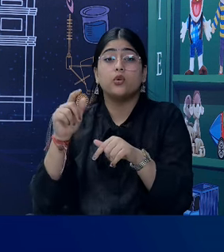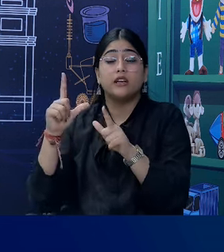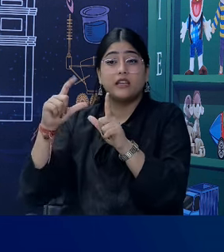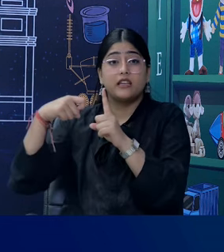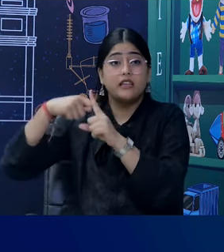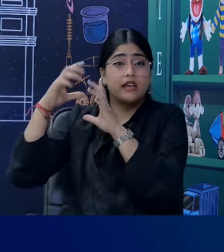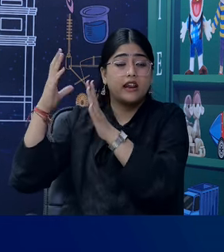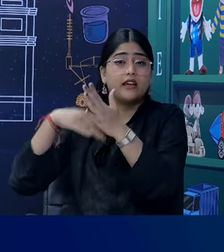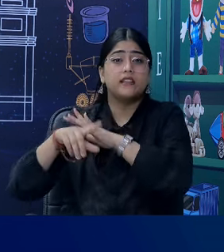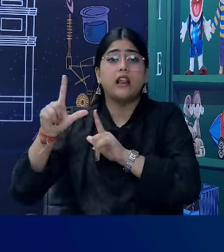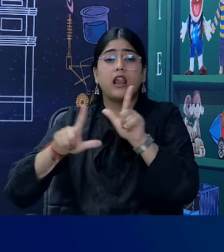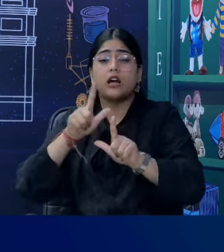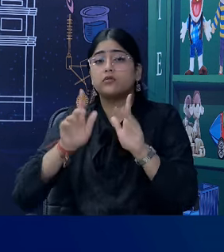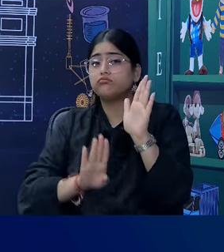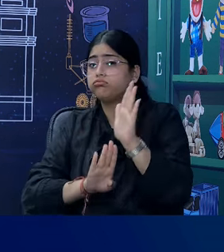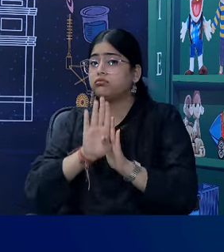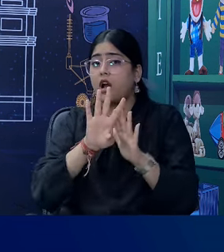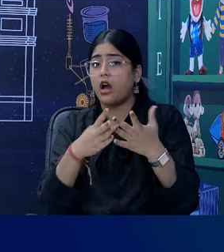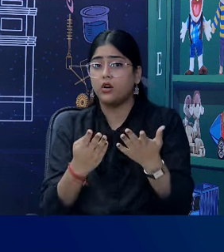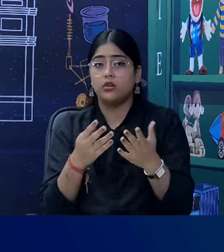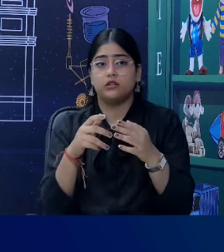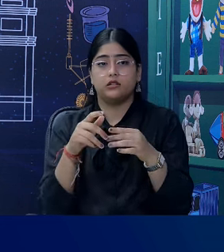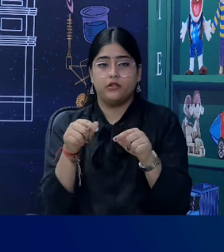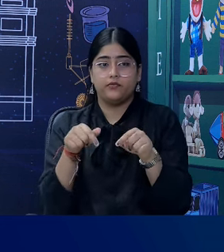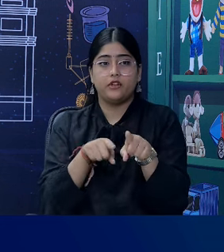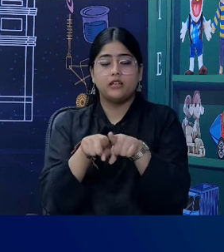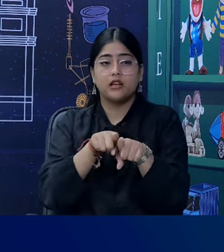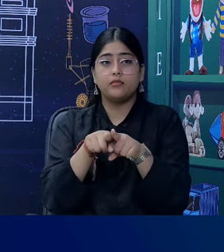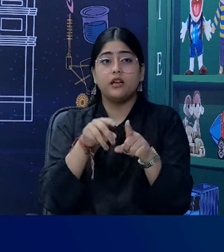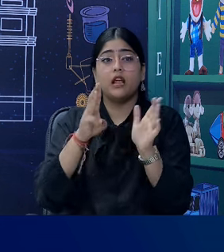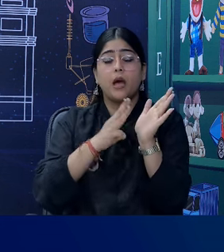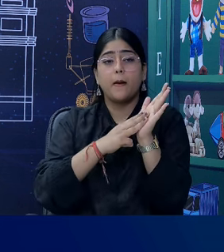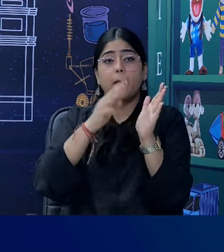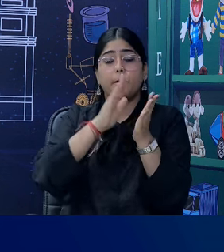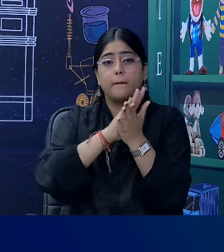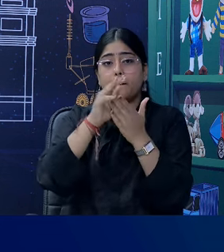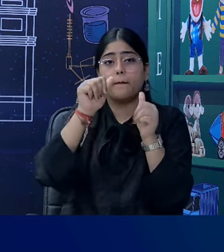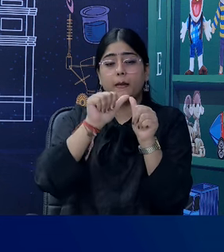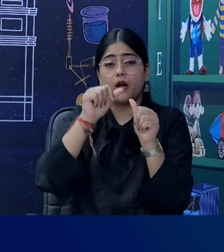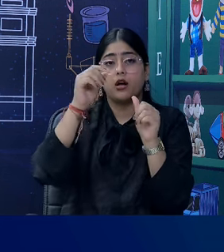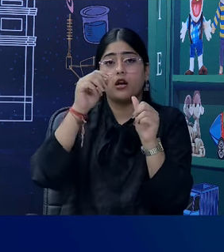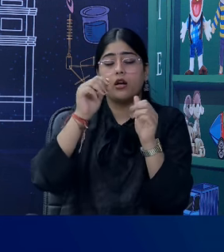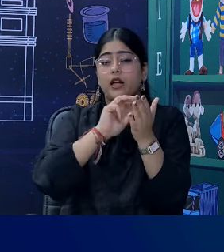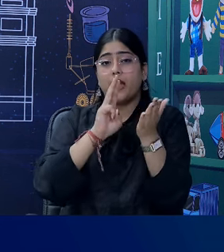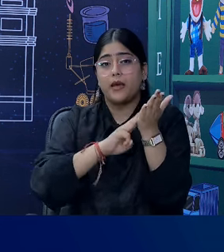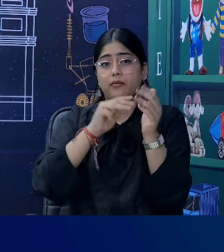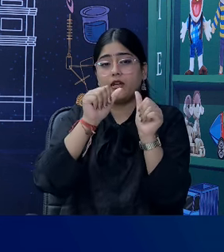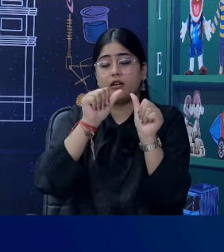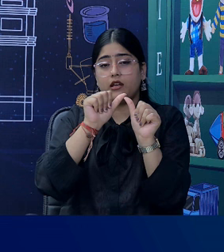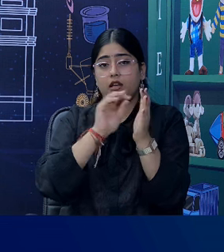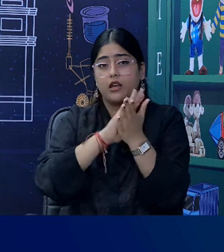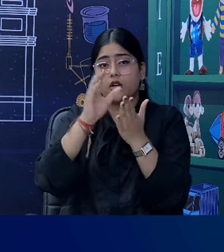उसके बारे में चर्चा करेंगे जैसे महोदय पुरम का जो चेर राज्य है वह केरल राज्य का एक हिस्सा था नवी शताब्दी